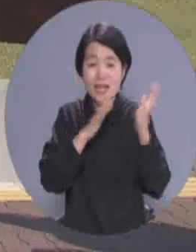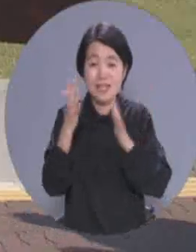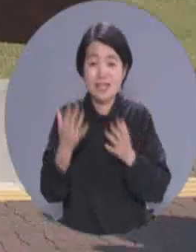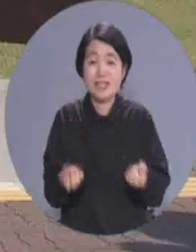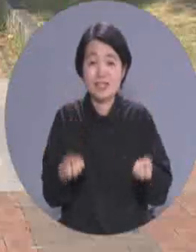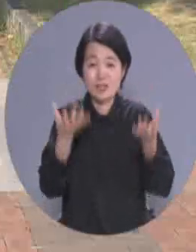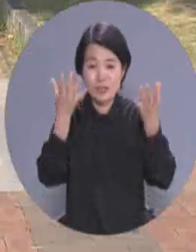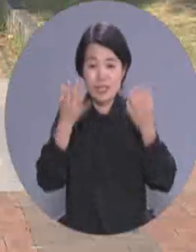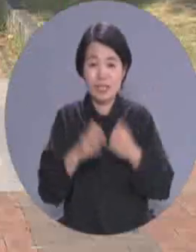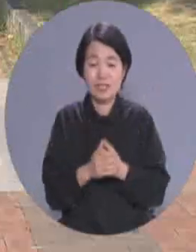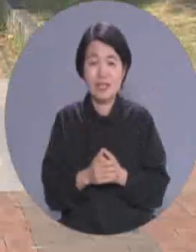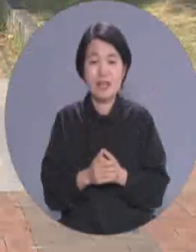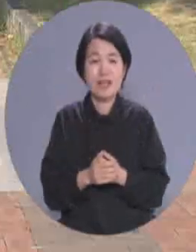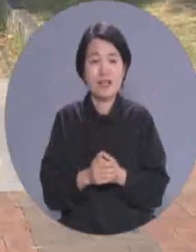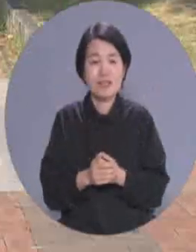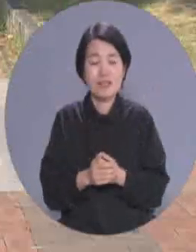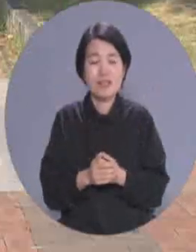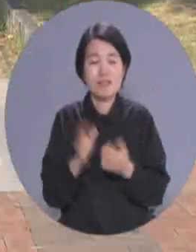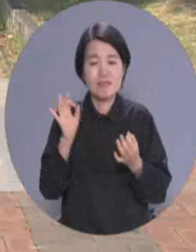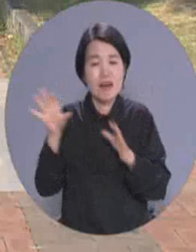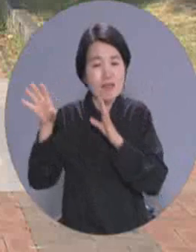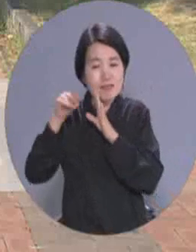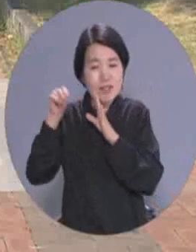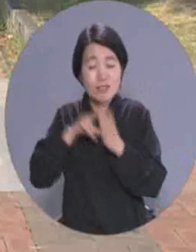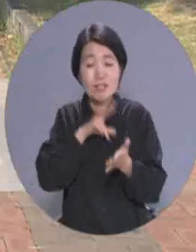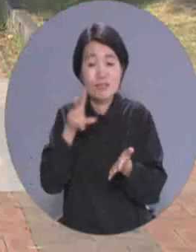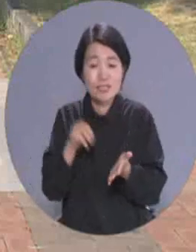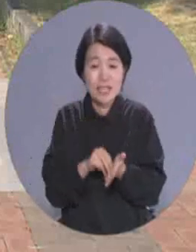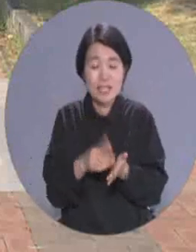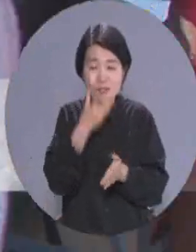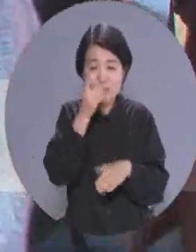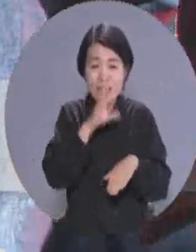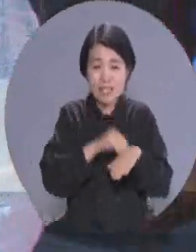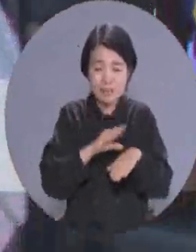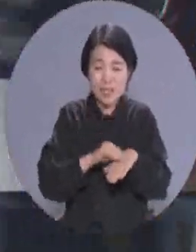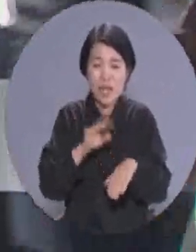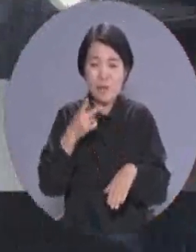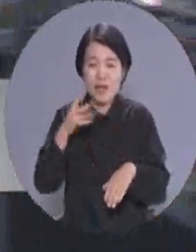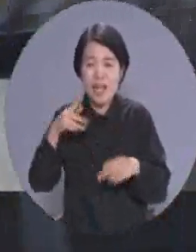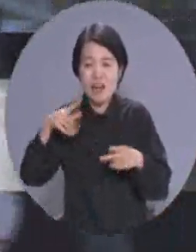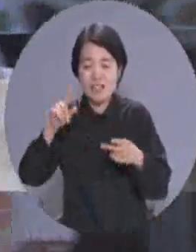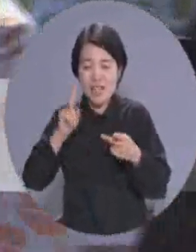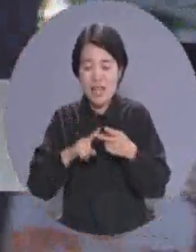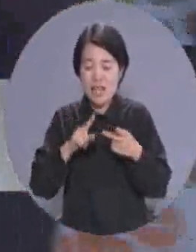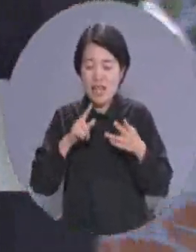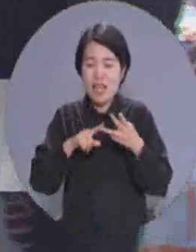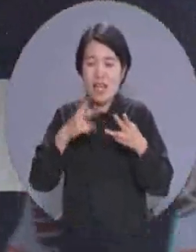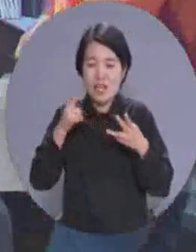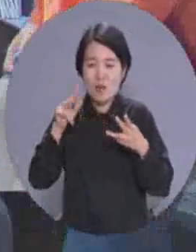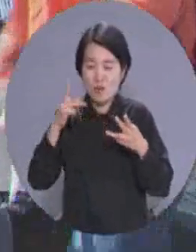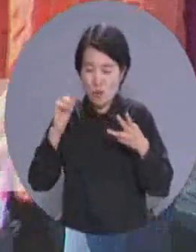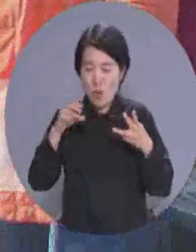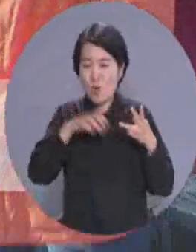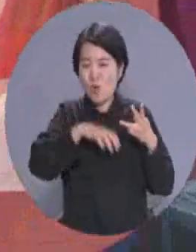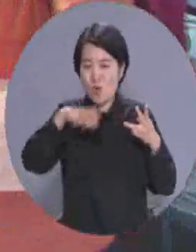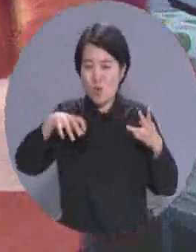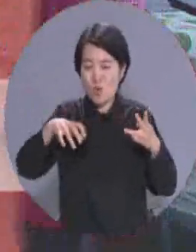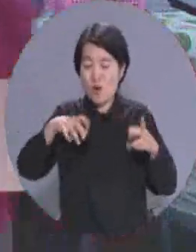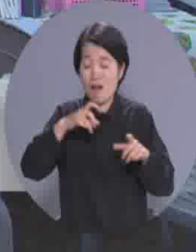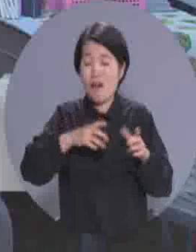축제는 가만히 들어 주기라는 주제로 순천만 습지와 함께 별량 거차 해룡 유령 마을까지 장소가